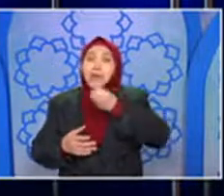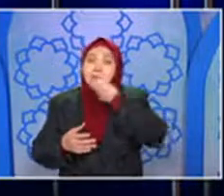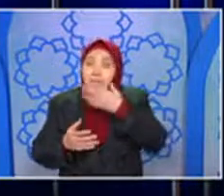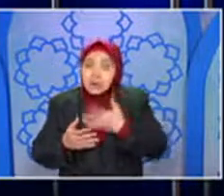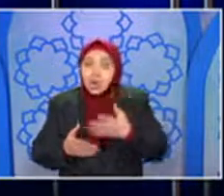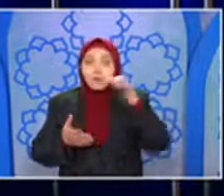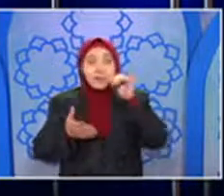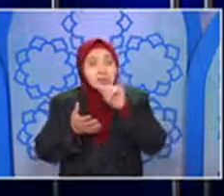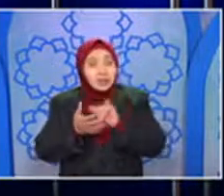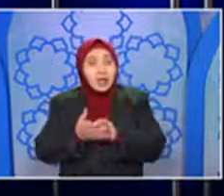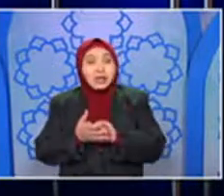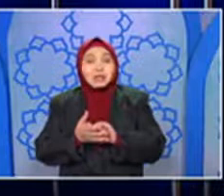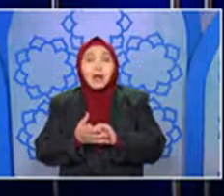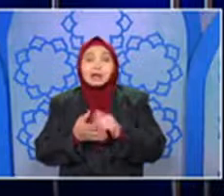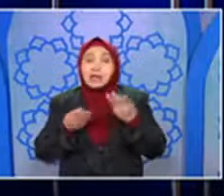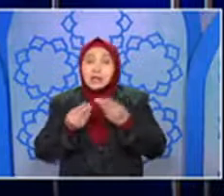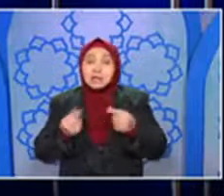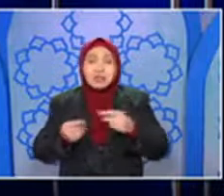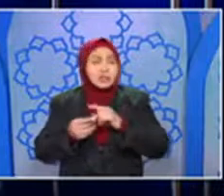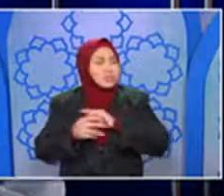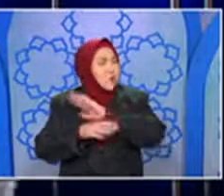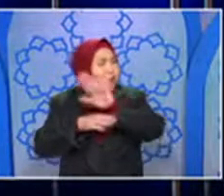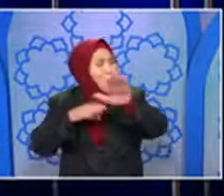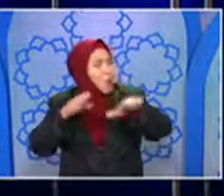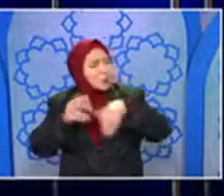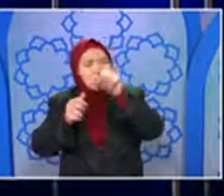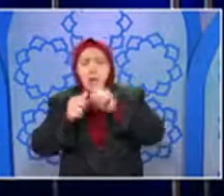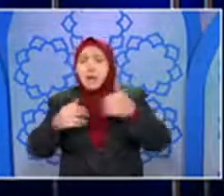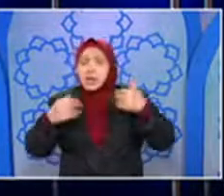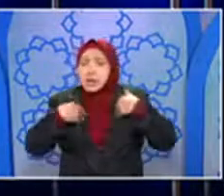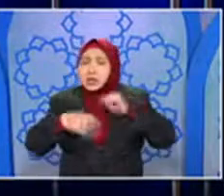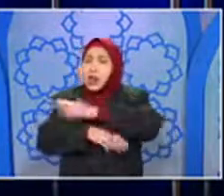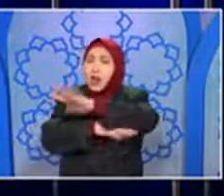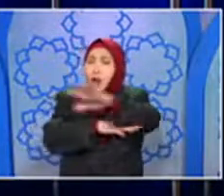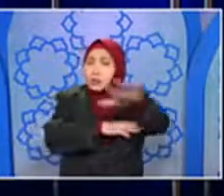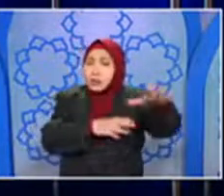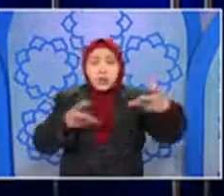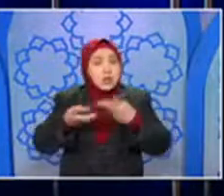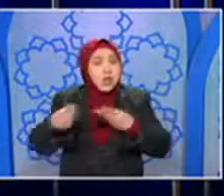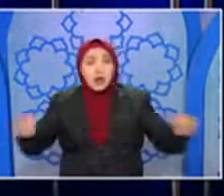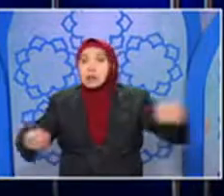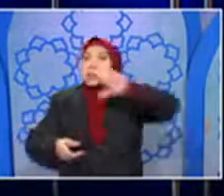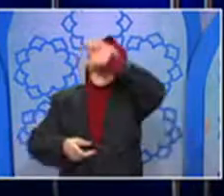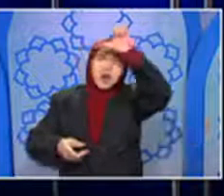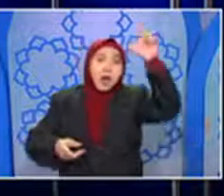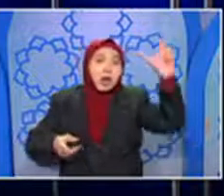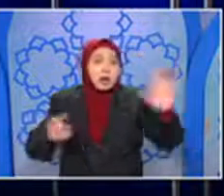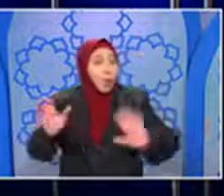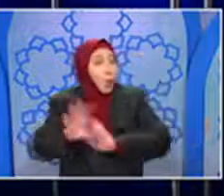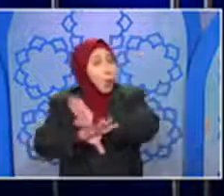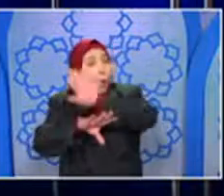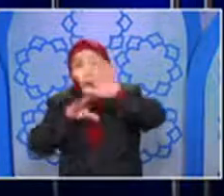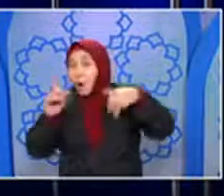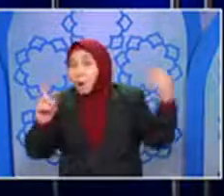walakin la tafqahuna tasbihahum. Segala sesuatu yang ada di lautan, di daratan, di langit, segala